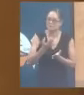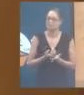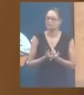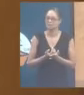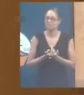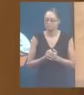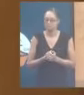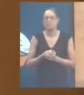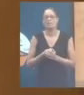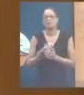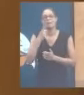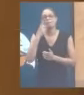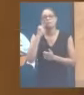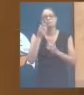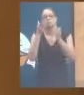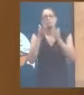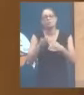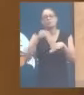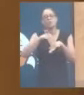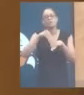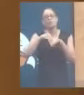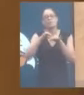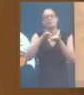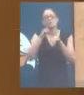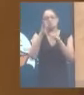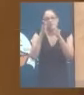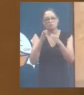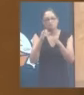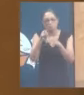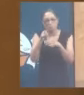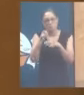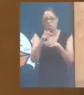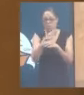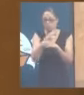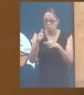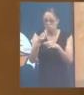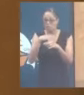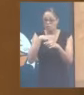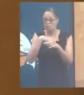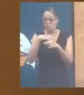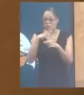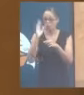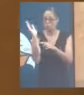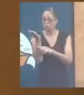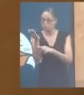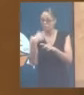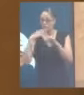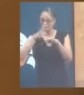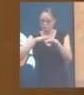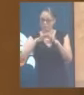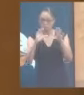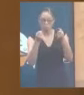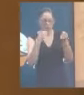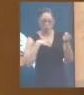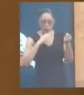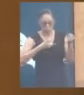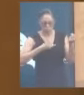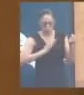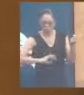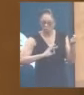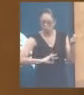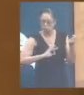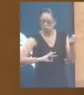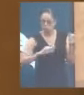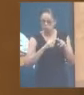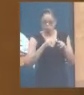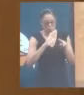Monsieur le conseiller territorial, vous êtes le seul à avoir reçu un appel au secours. Moi, je ne l'ai pas reçu. Je ne